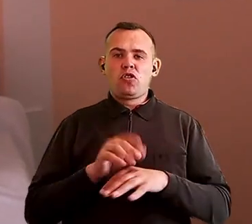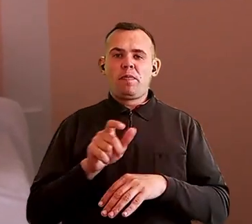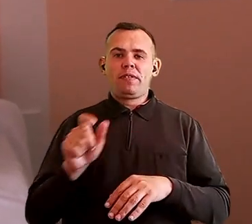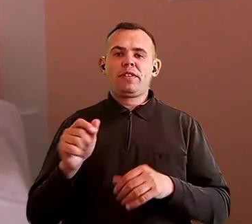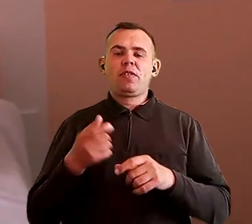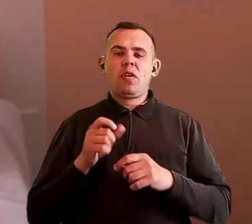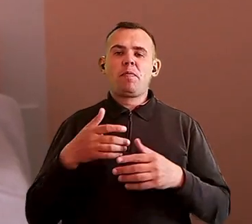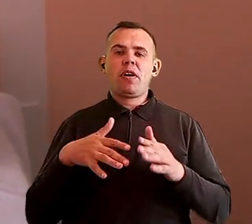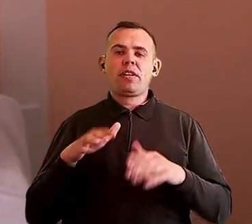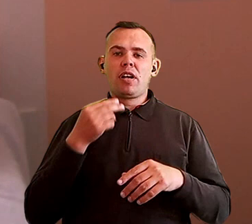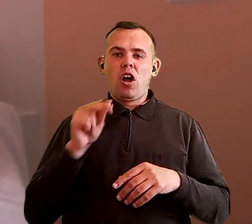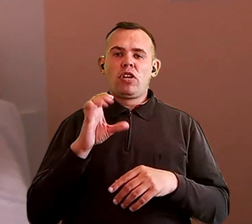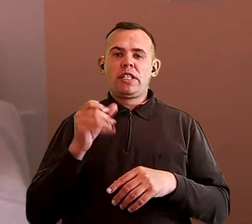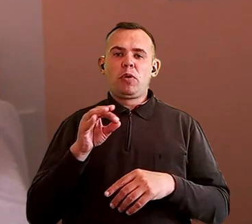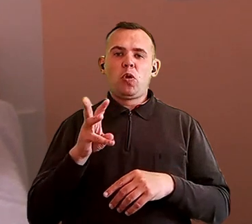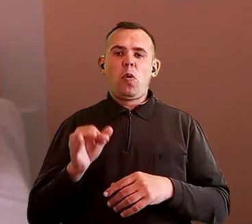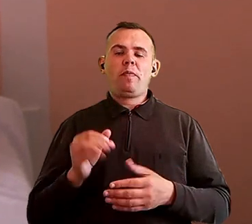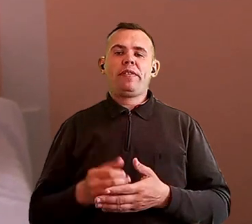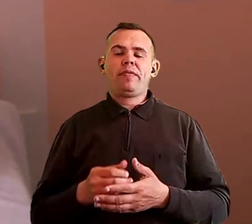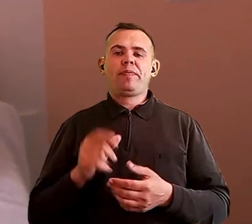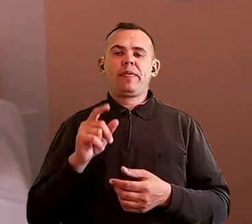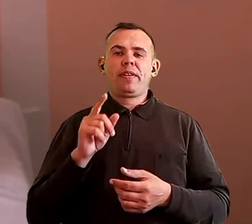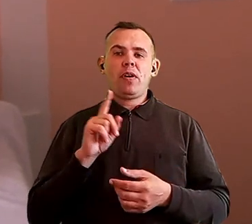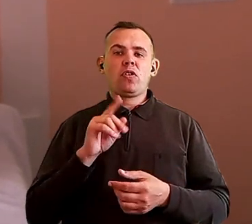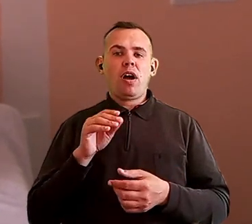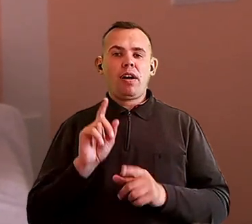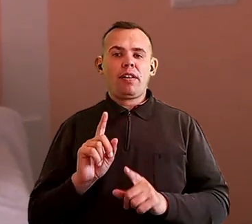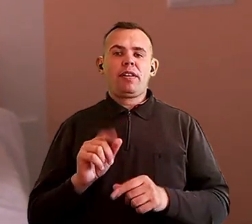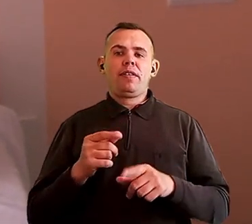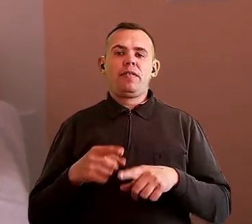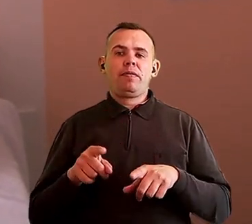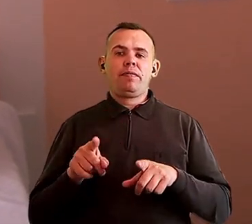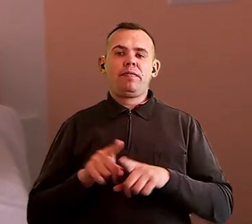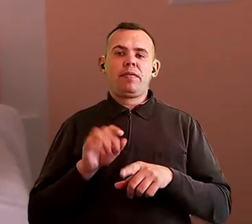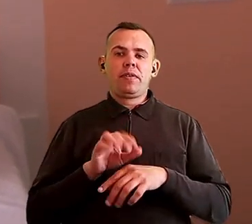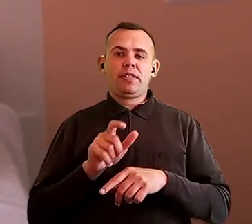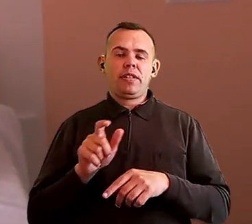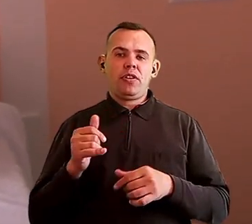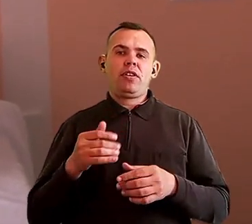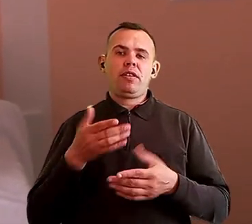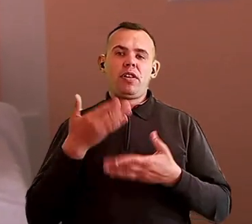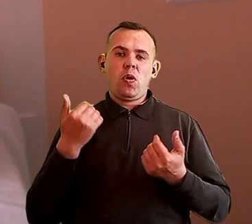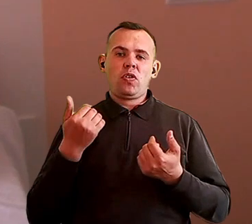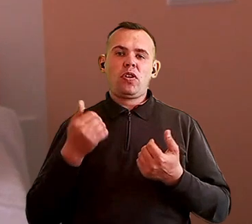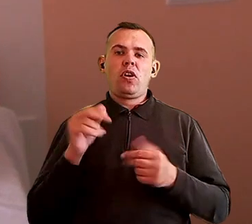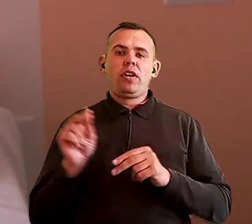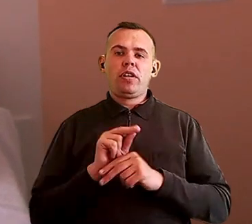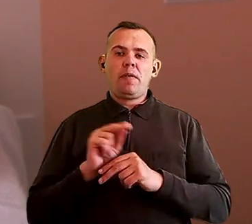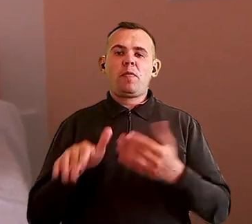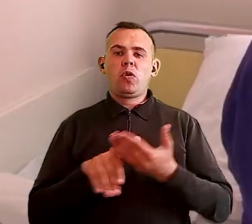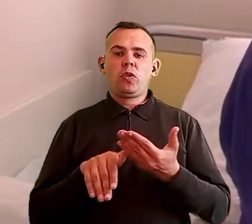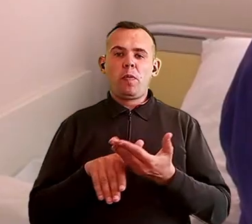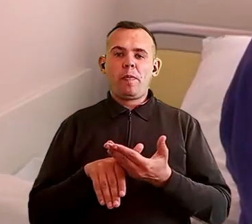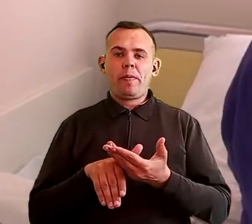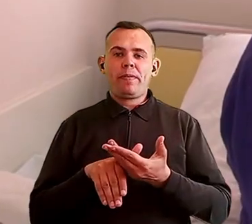симптоми такі ж самі, але переносять пацієнти їх легше. Лікуємо, допомагаємо.